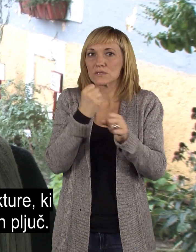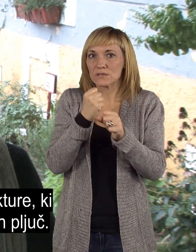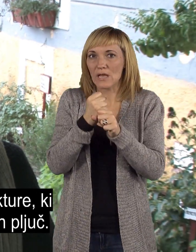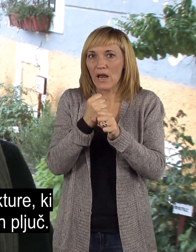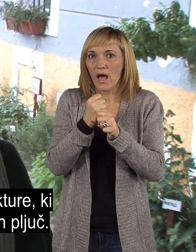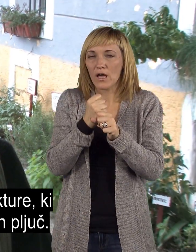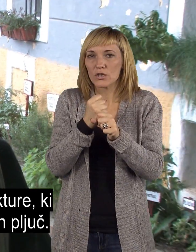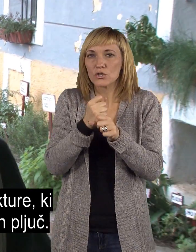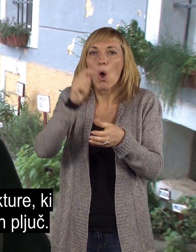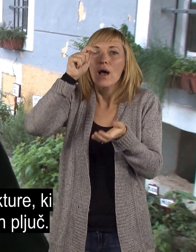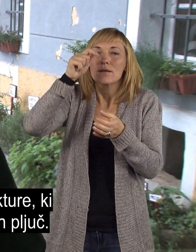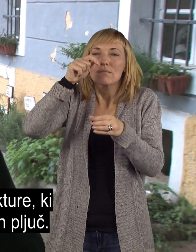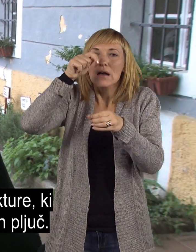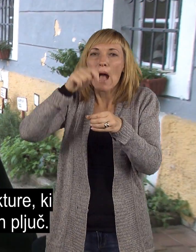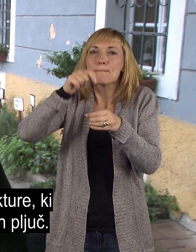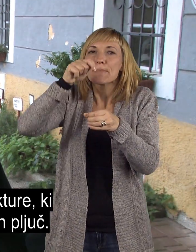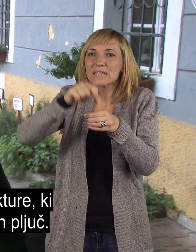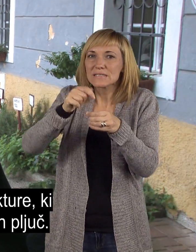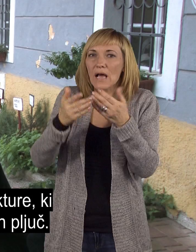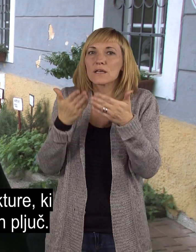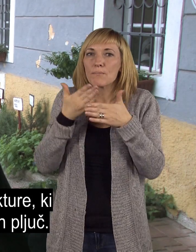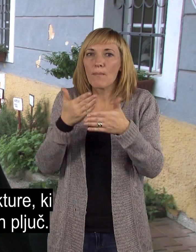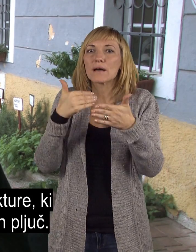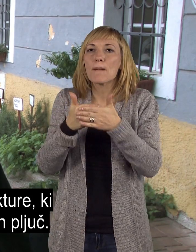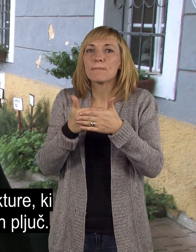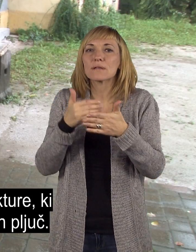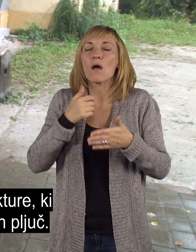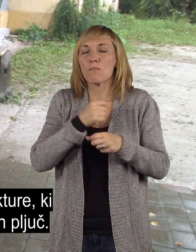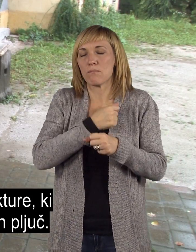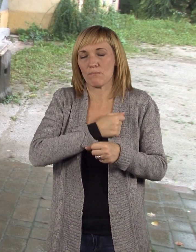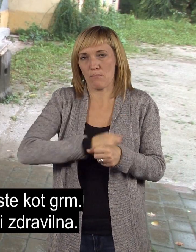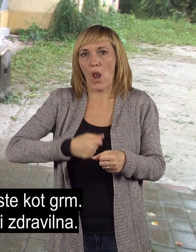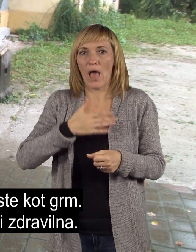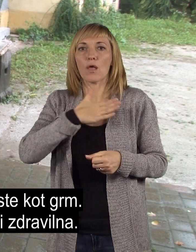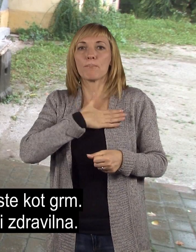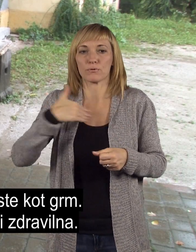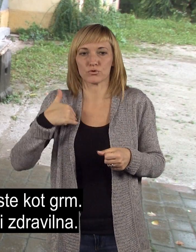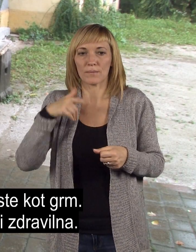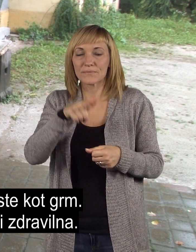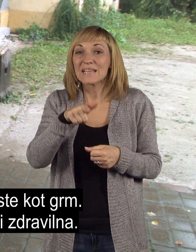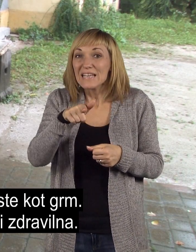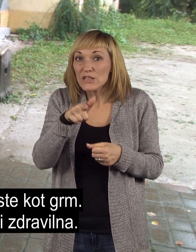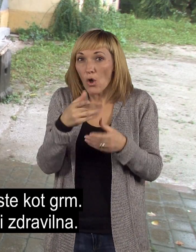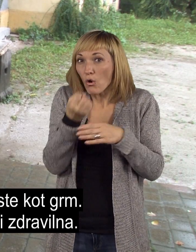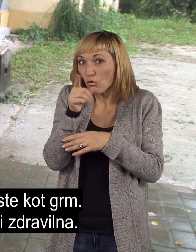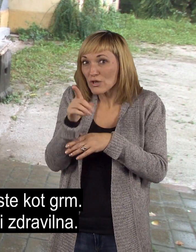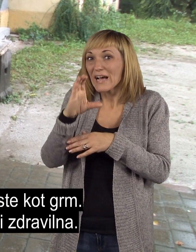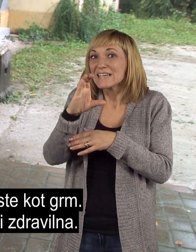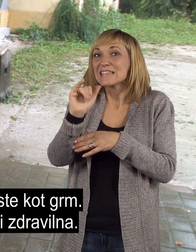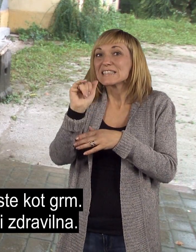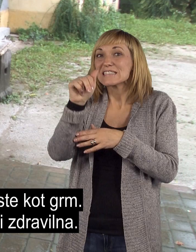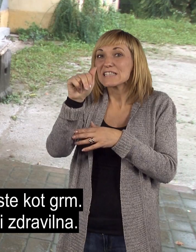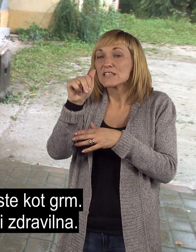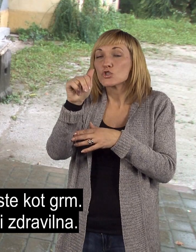izdelujejo tinkture, ki seveda zelo pomagajo pri obolenju pljuč. No, tole je pa citronka, tole je